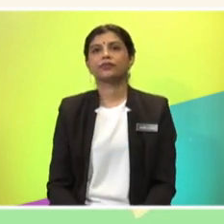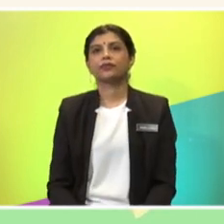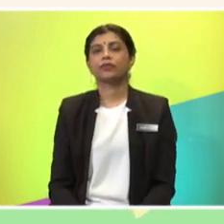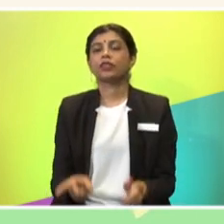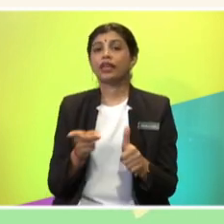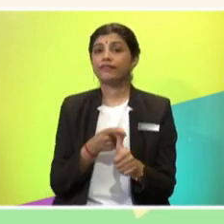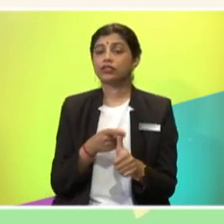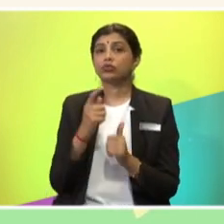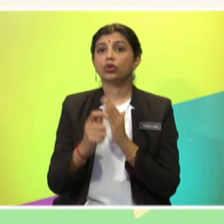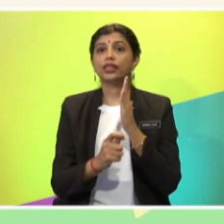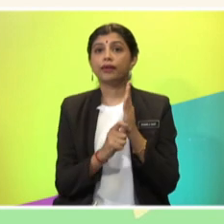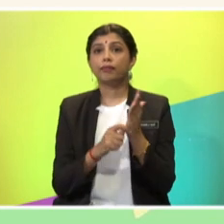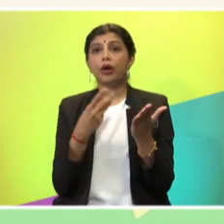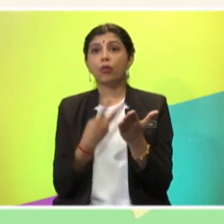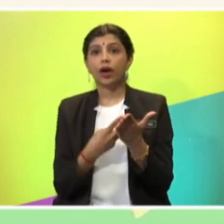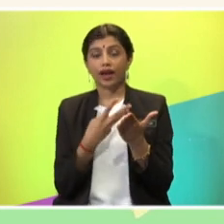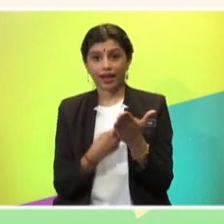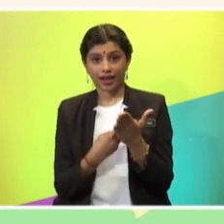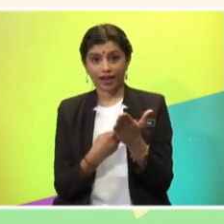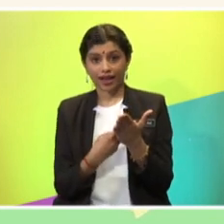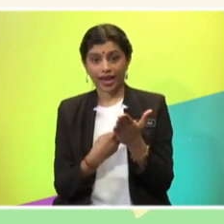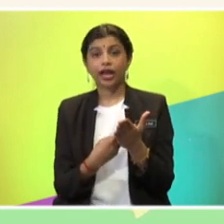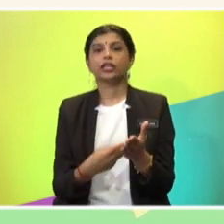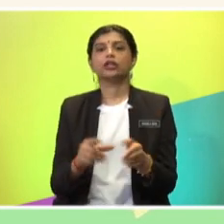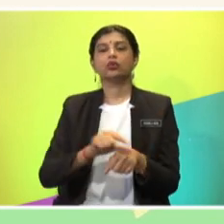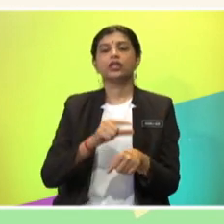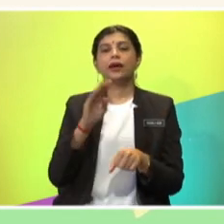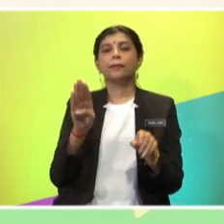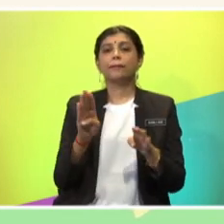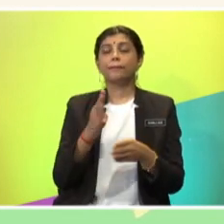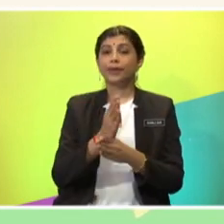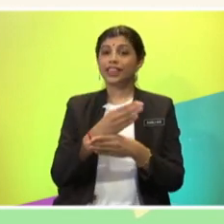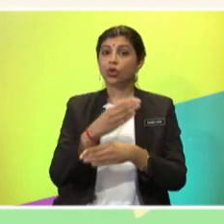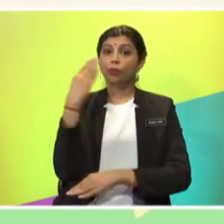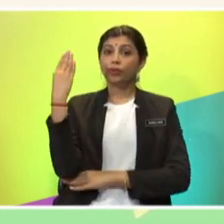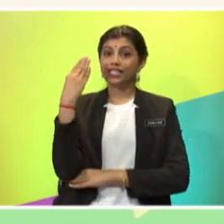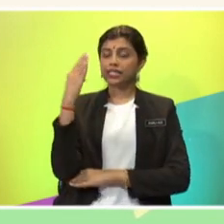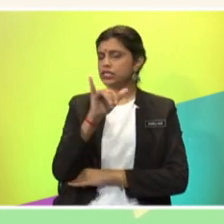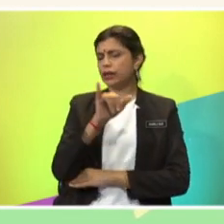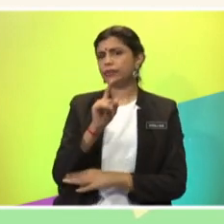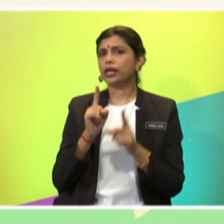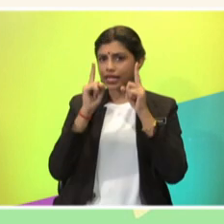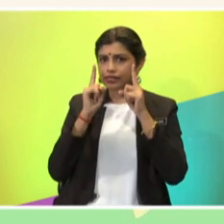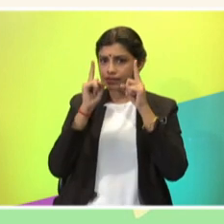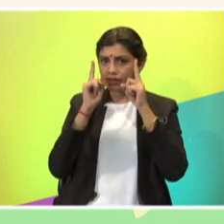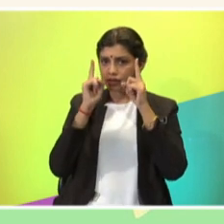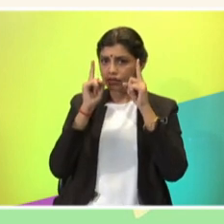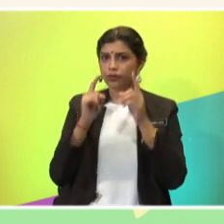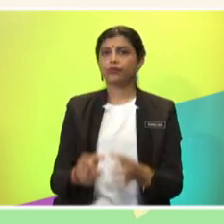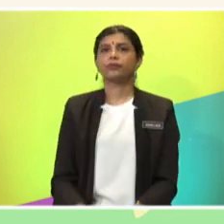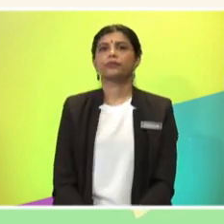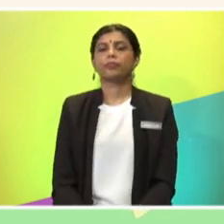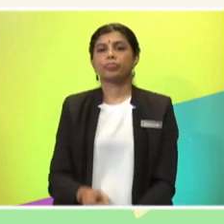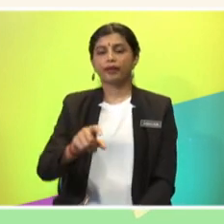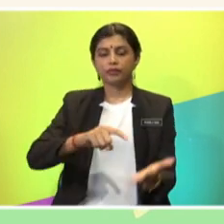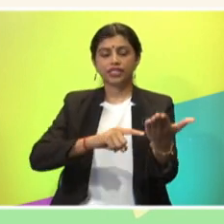operasi tambah ni, kita akan gunakan bentuk lazim. Baik. Seperti dalam paparan tu, kita akan tambah daripada